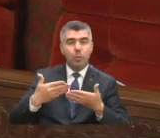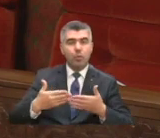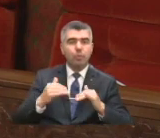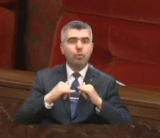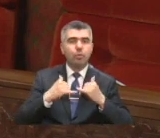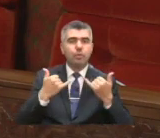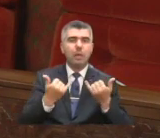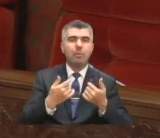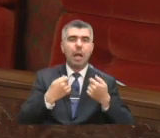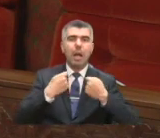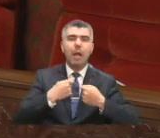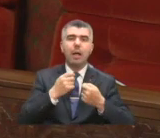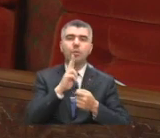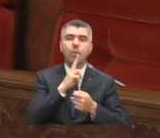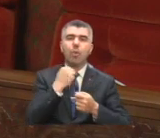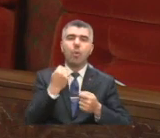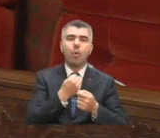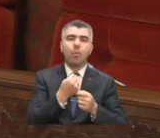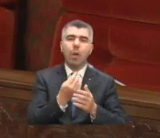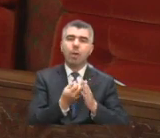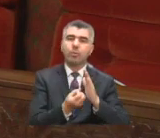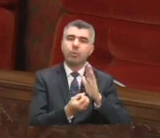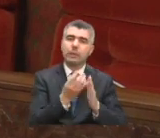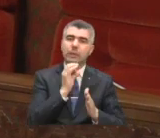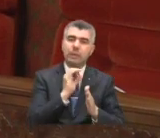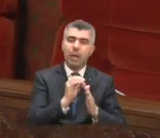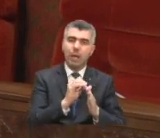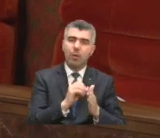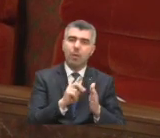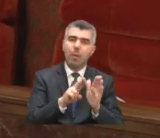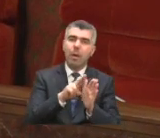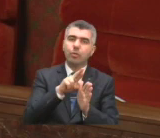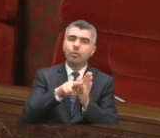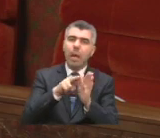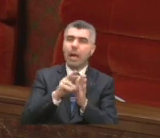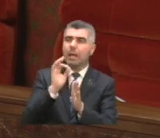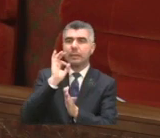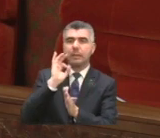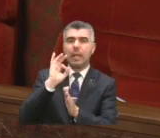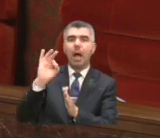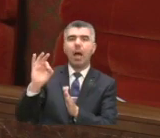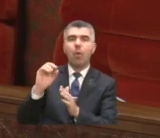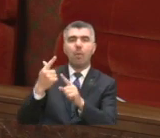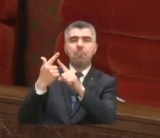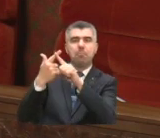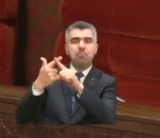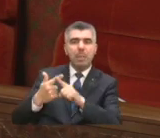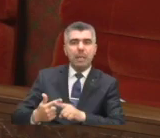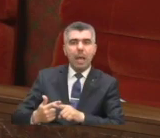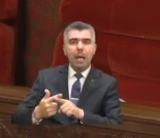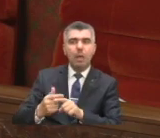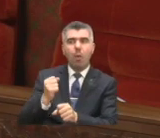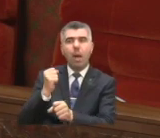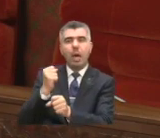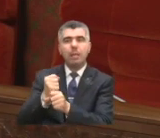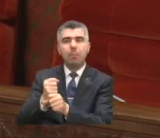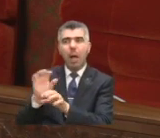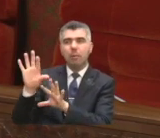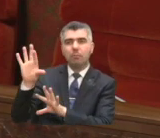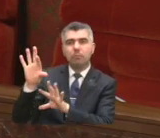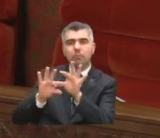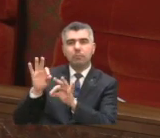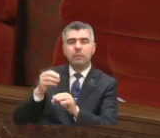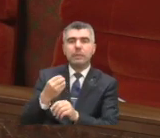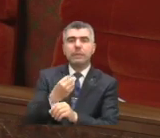رئيس الحكومة على هذا الميثاق ديال لا تمركز، كل جهة غادي هي اللي غتكلف بالمناصب المالية ديالها على حسب الحاجيات ديالها.